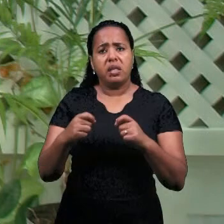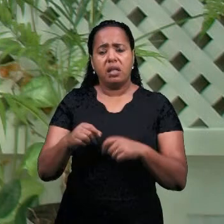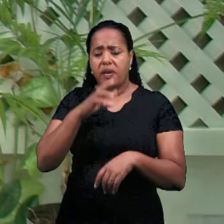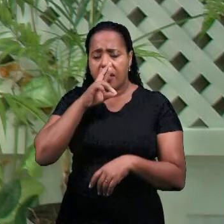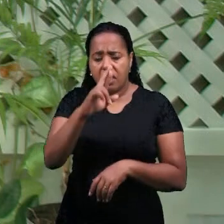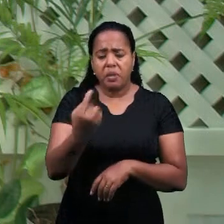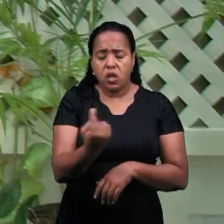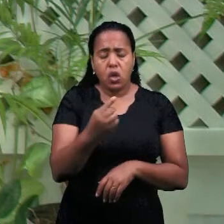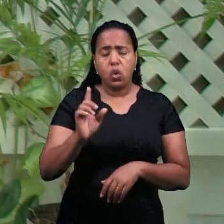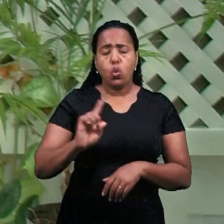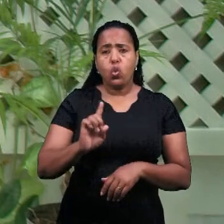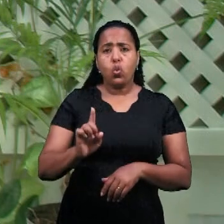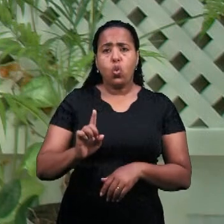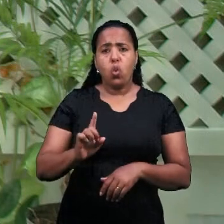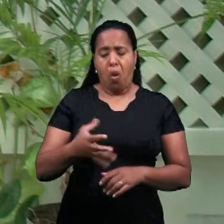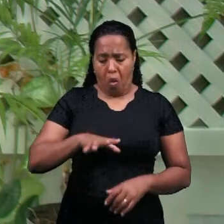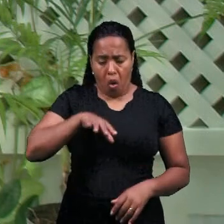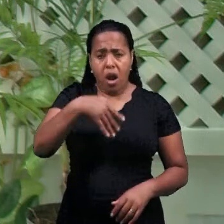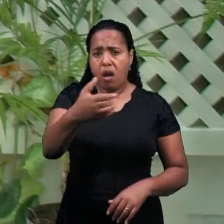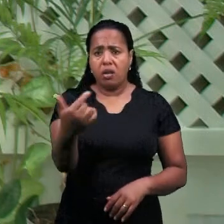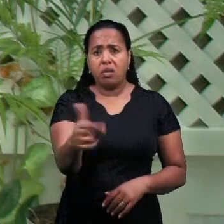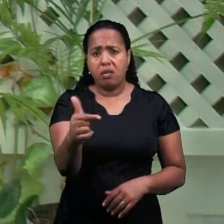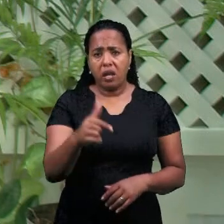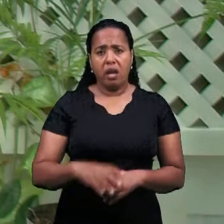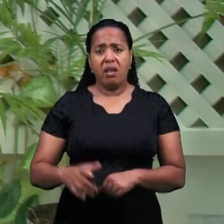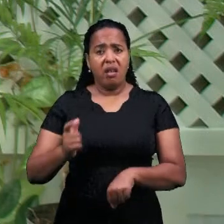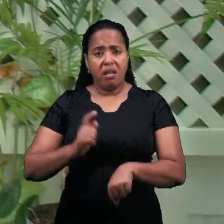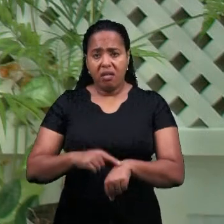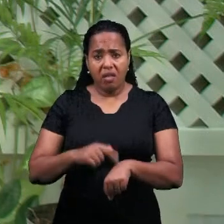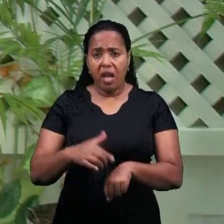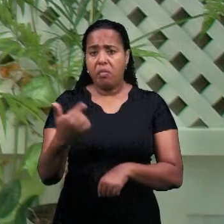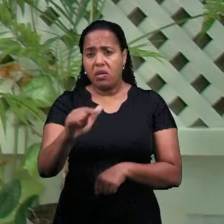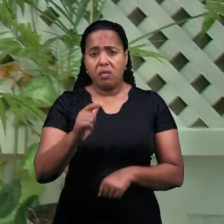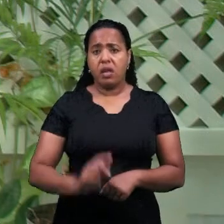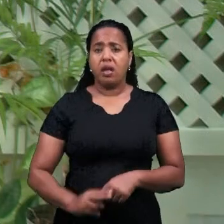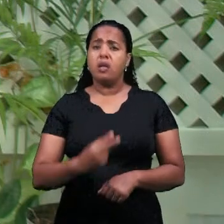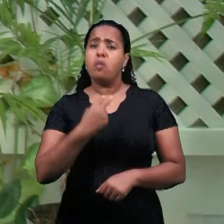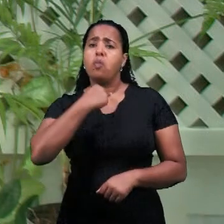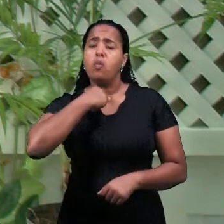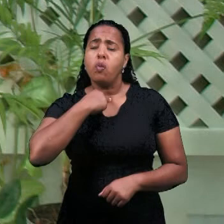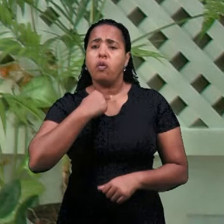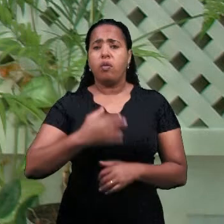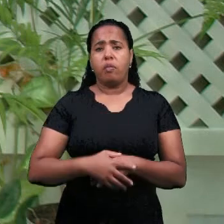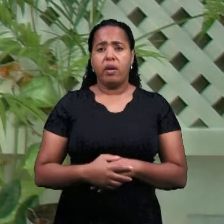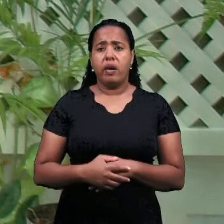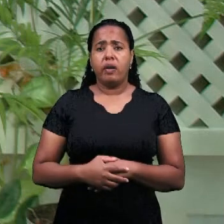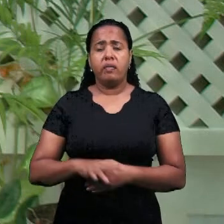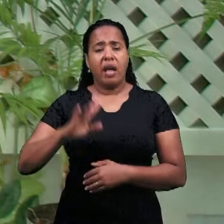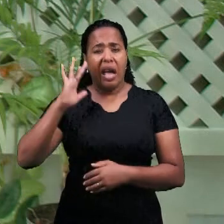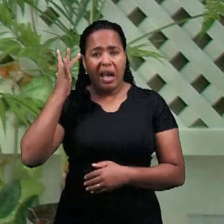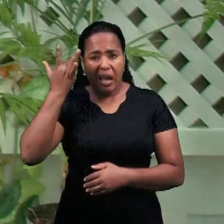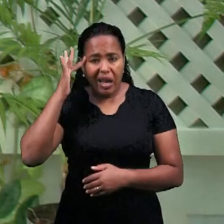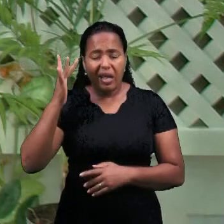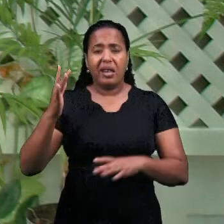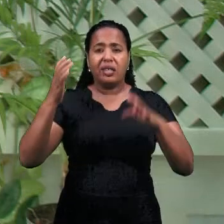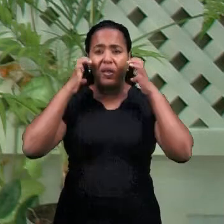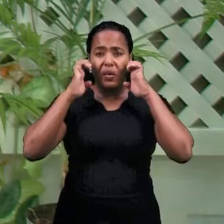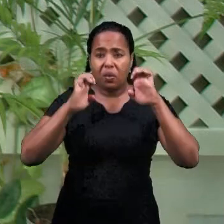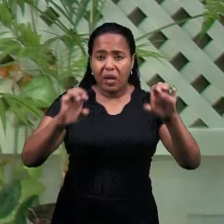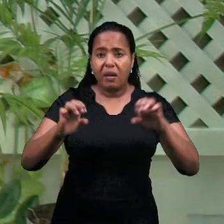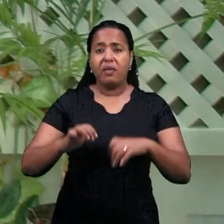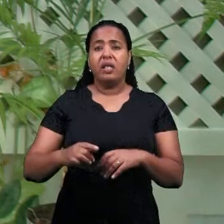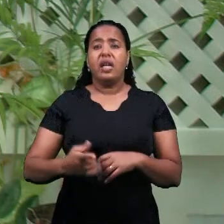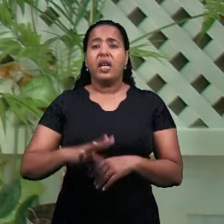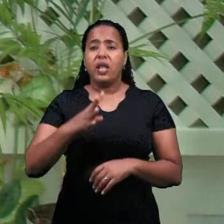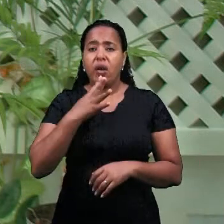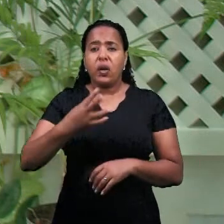n'a pas le courage de répondre, il n'a pas le temps, il est occupé. Il pense que l'évangile, c'est ce qu'il